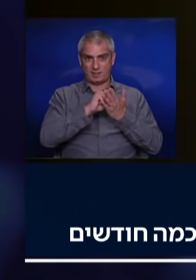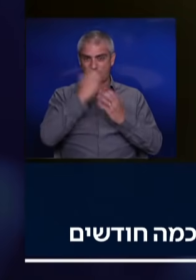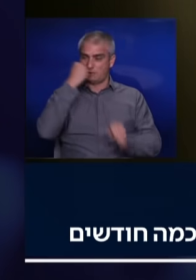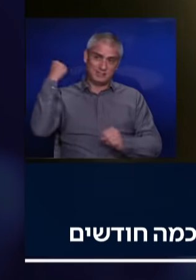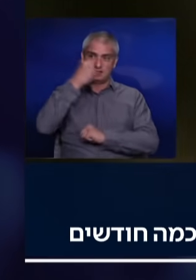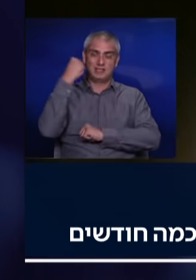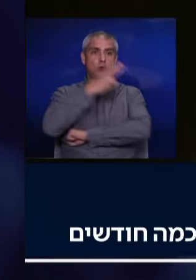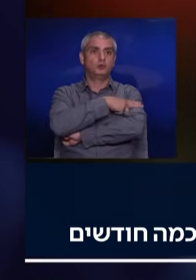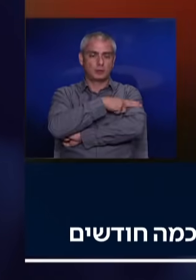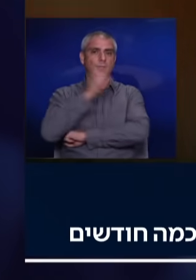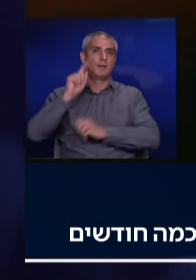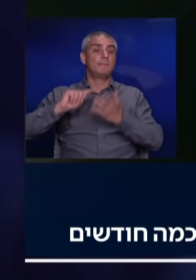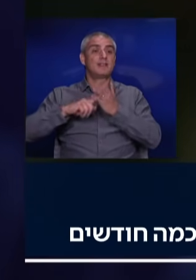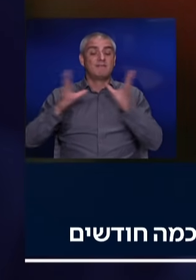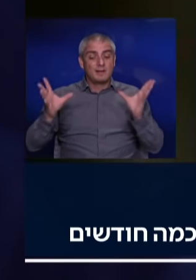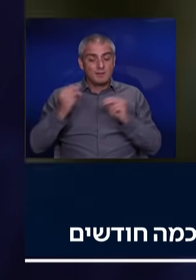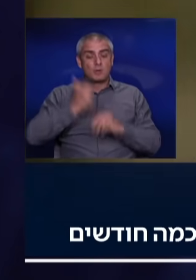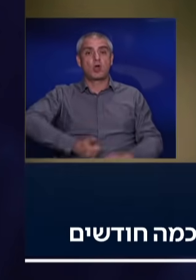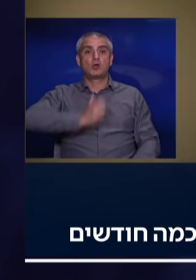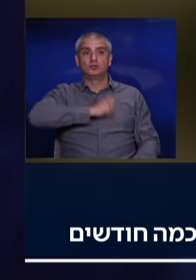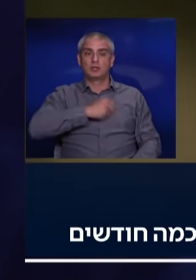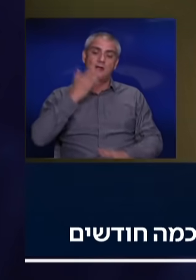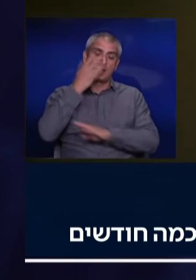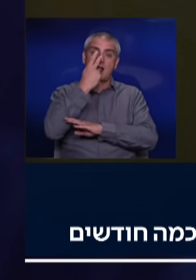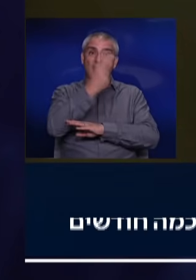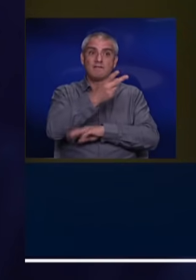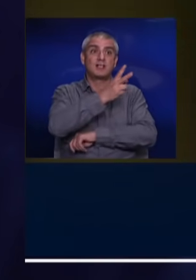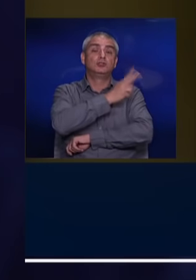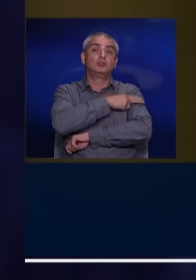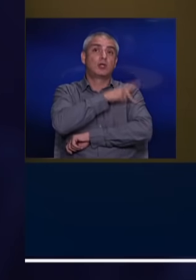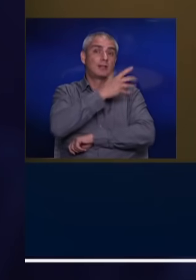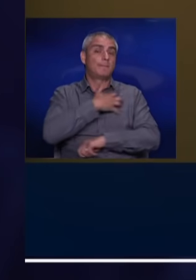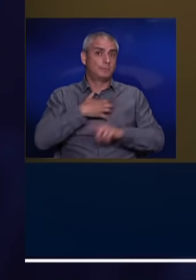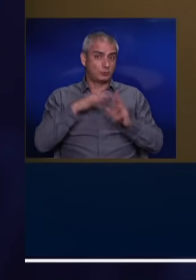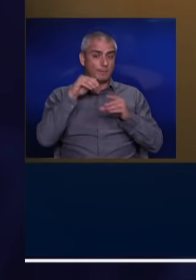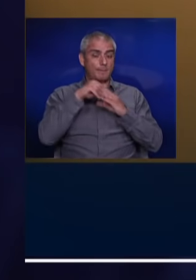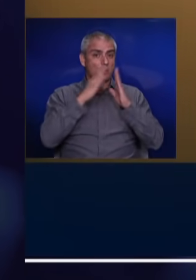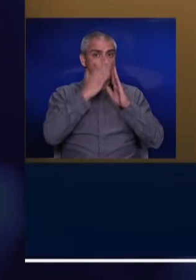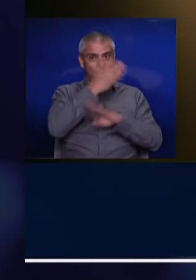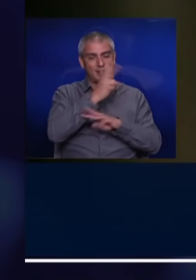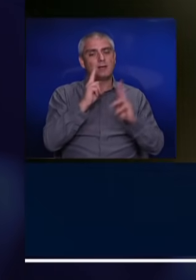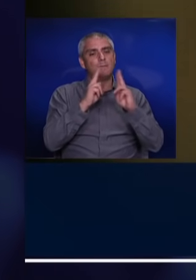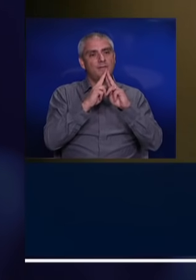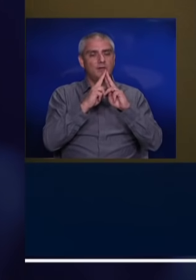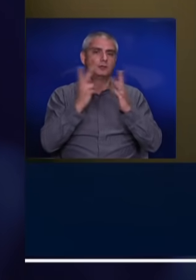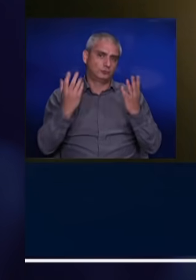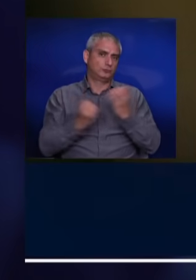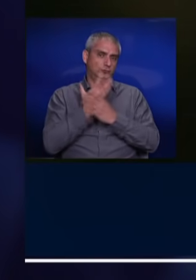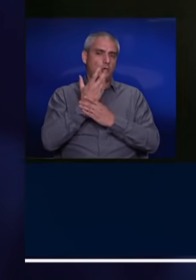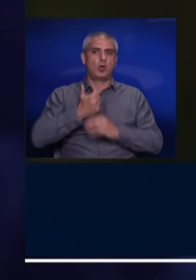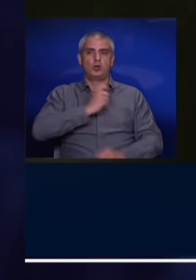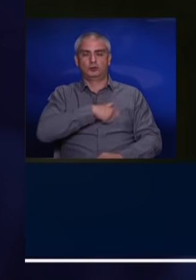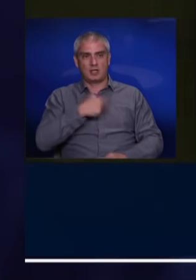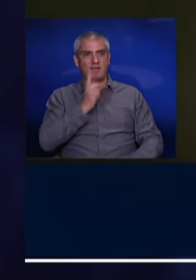השוטרים, מתכוונים יחד עם ראש העיר ללכת לבקר את השוטרים הפצועים בבתיהם. המפגש הזה נרקם בין ראש העיר